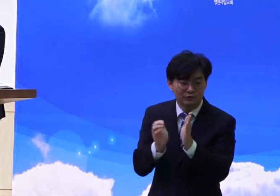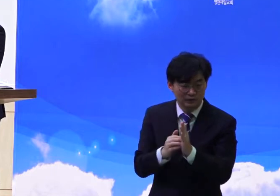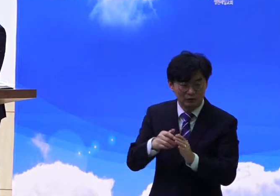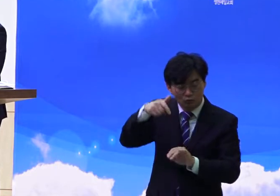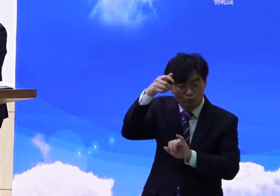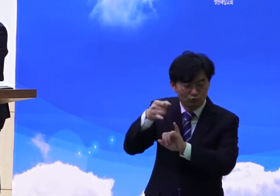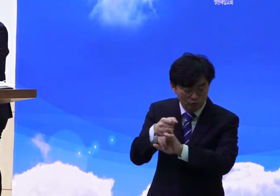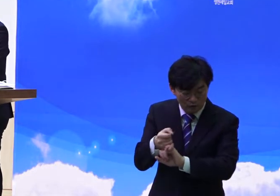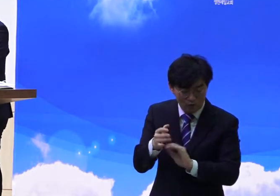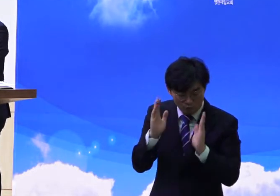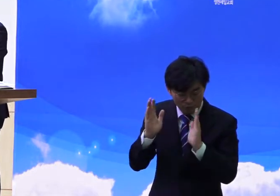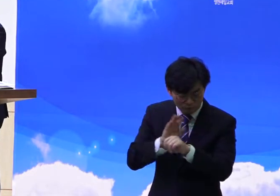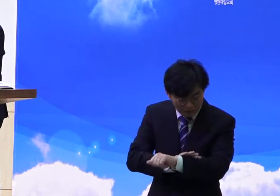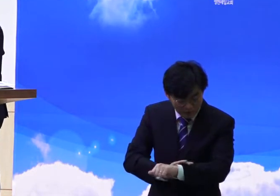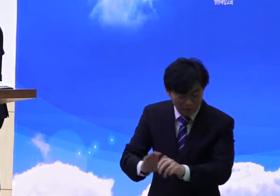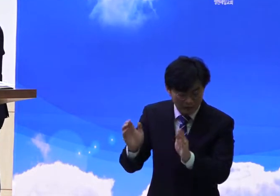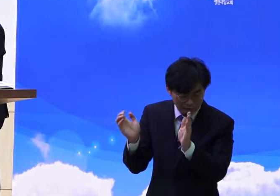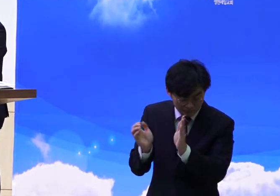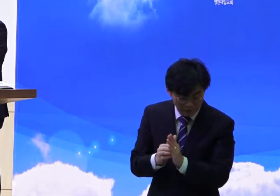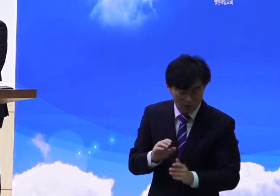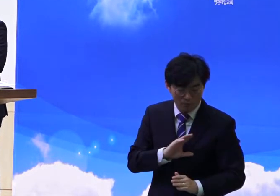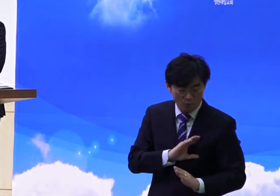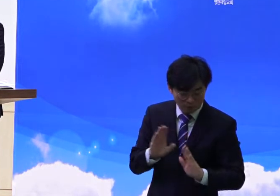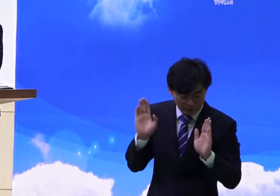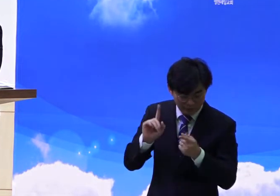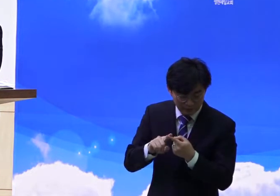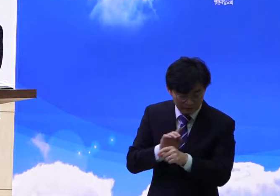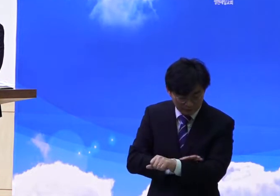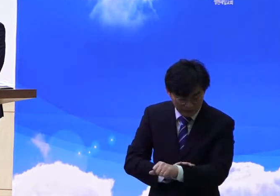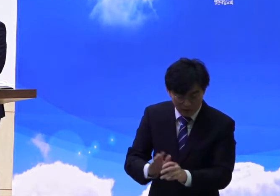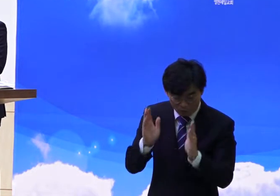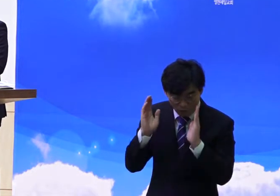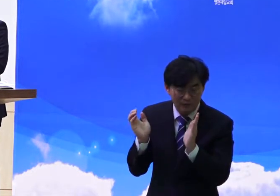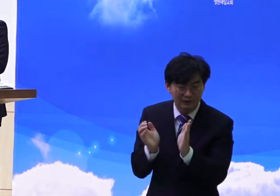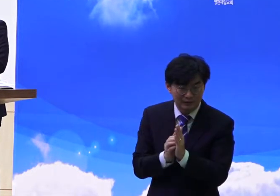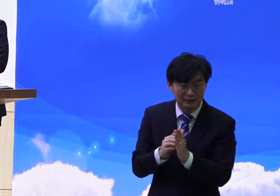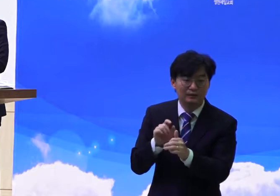정말 박사였습니다. 모세에 대해서도 너무나 잘 알고 있었습니다.